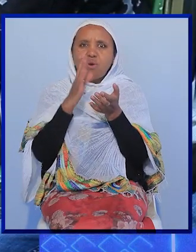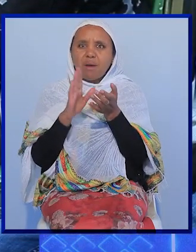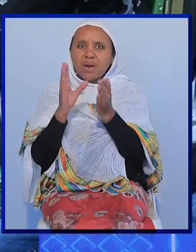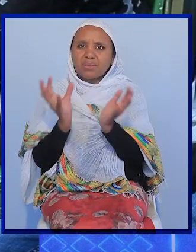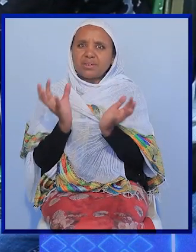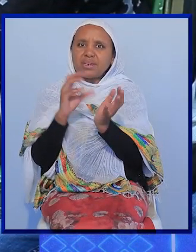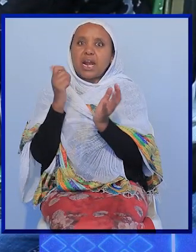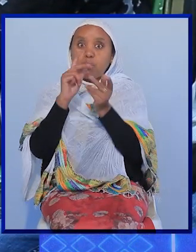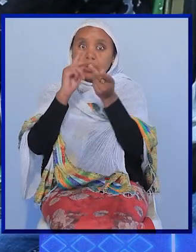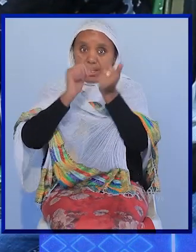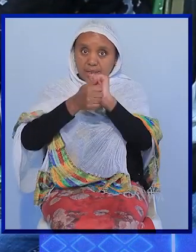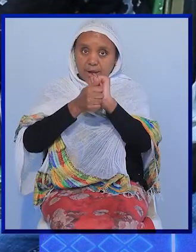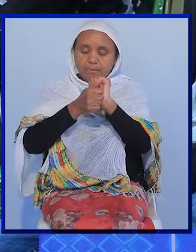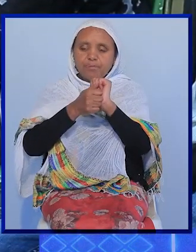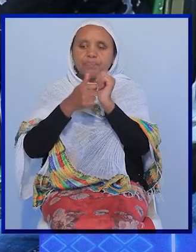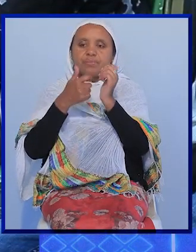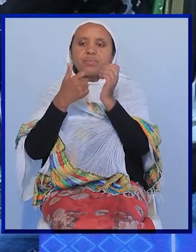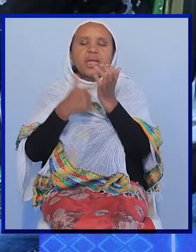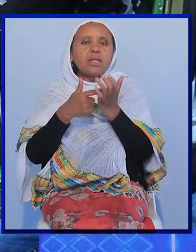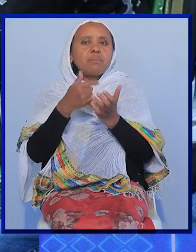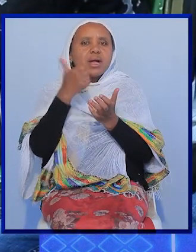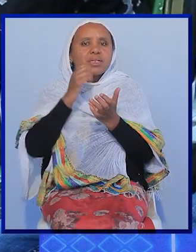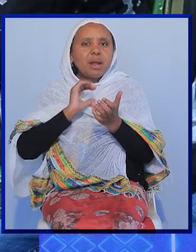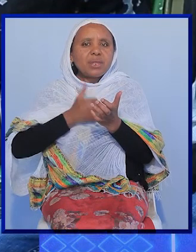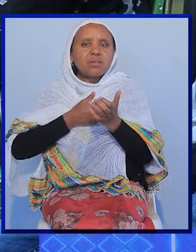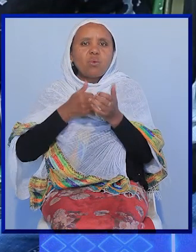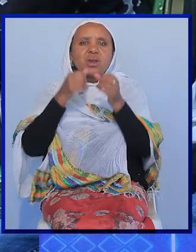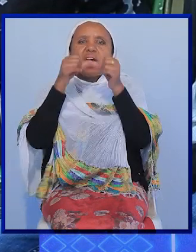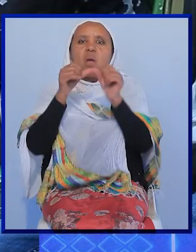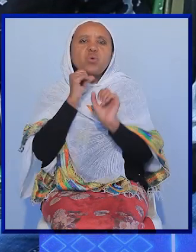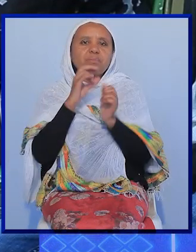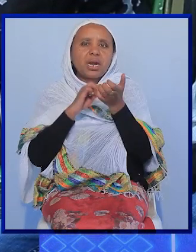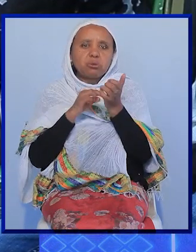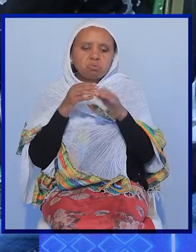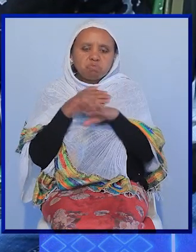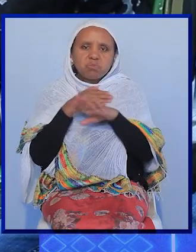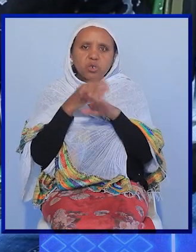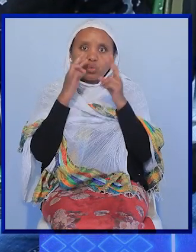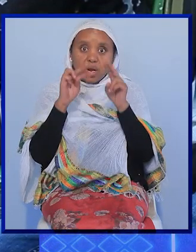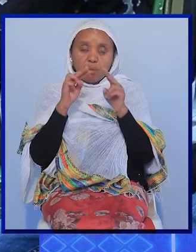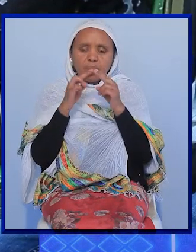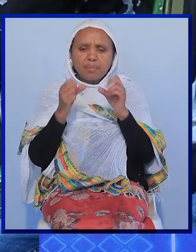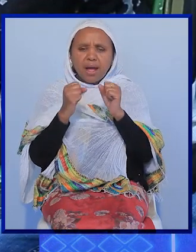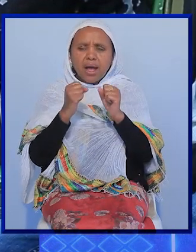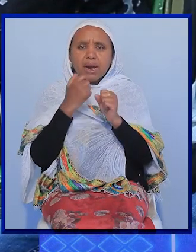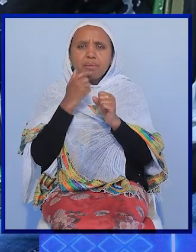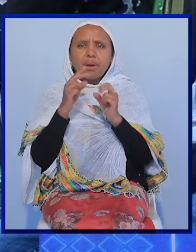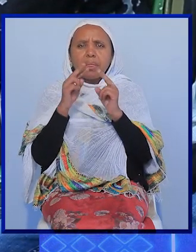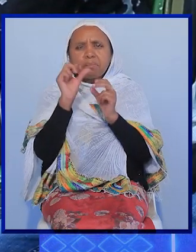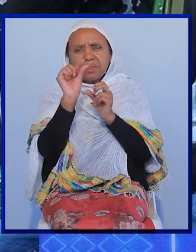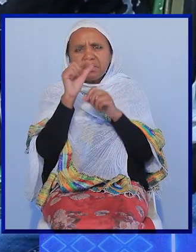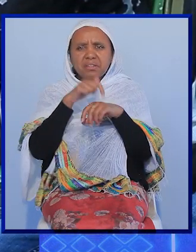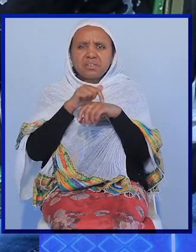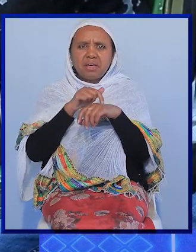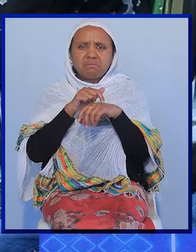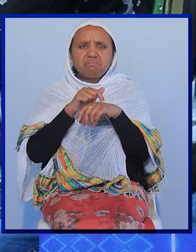ሲደረግ የሚሆነው። ስለዚህ ይህን ያህል ቢቆይ 10 ዓመት እንኳን የሚቆይ አይደለም ማለት ነው። እንጨት ስናይ በጣም ጠንካራው ቢባል በጣም ጥቂት ጊዜ